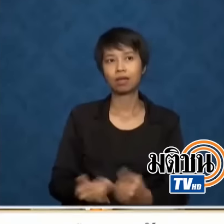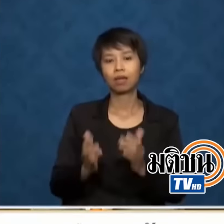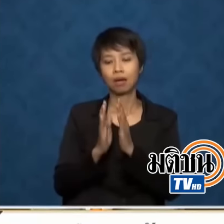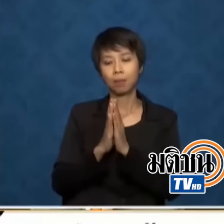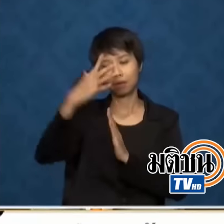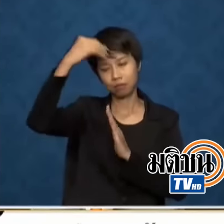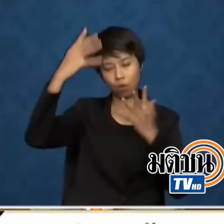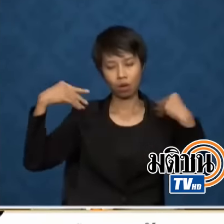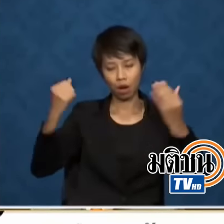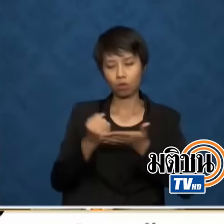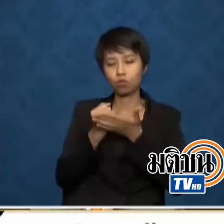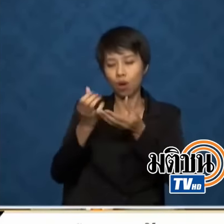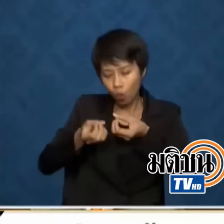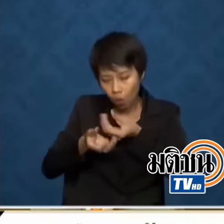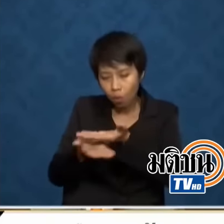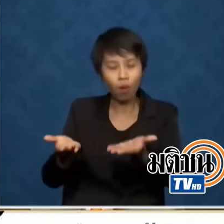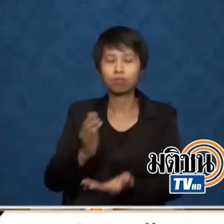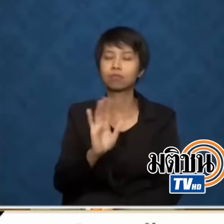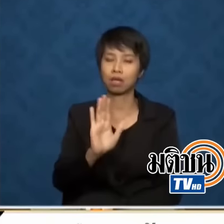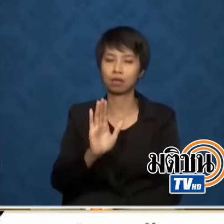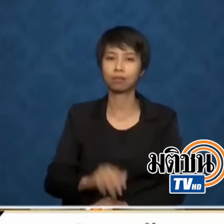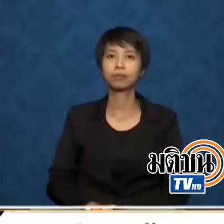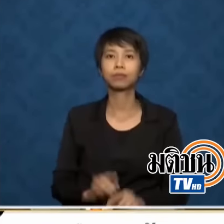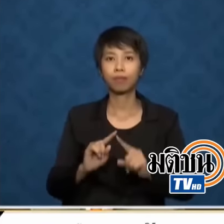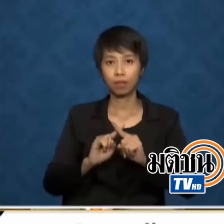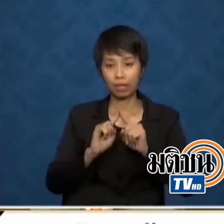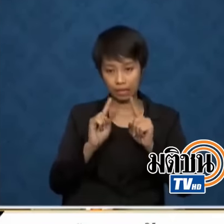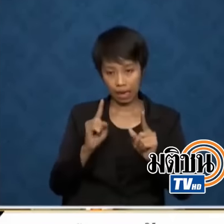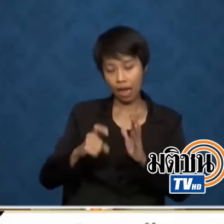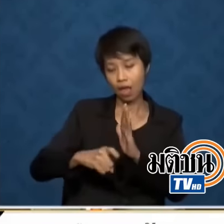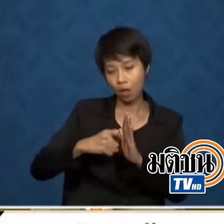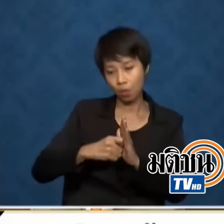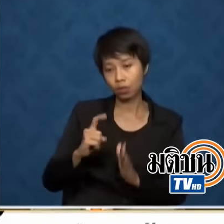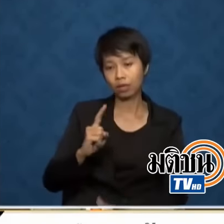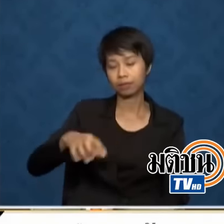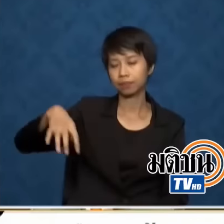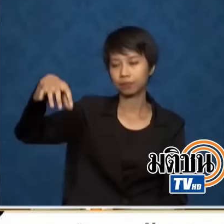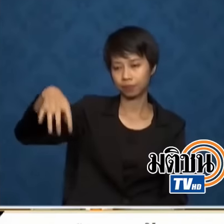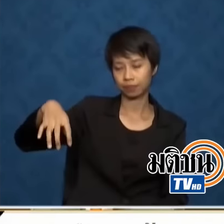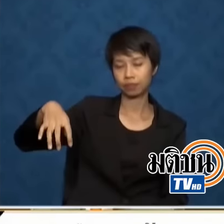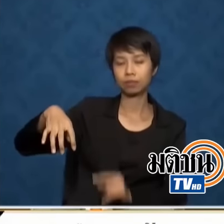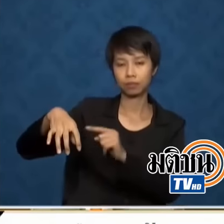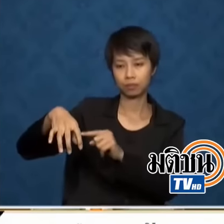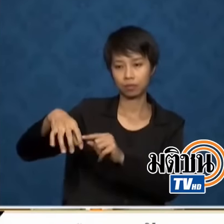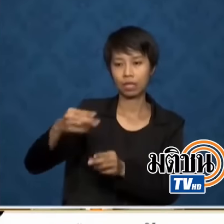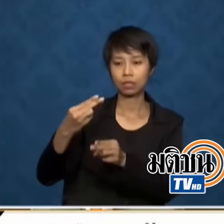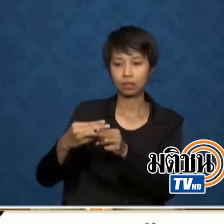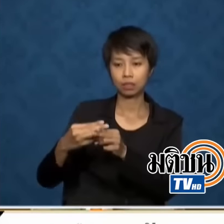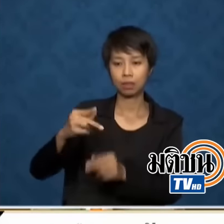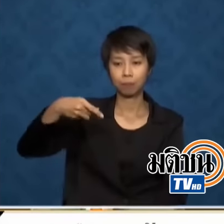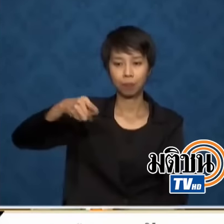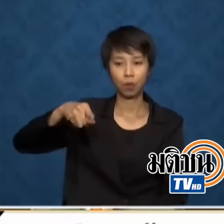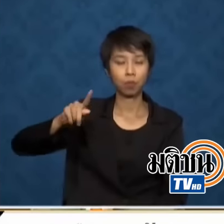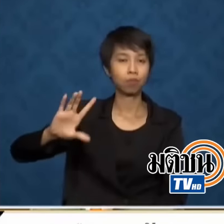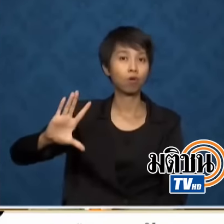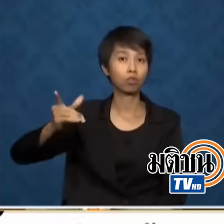าปกป้องคุ้มครองเราหรือว่าสิ่งศักดิ์สิทธิ์องค์ใดนะคะแต่เป็นมาจากหน่วยงานหนึ่งค่ะที่ชื่อว่าปปช.ค่ะปป